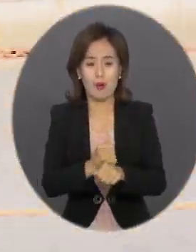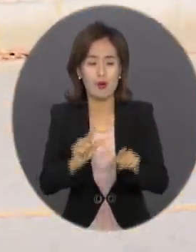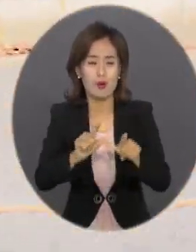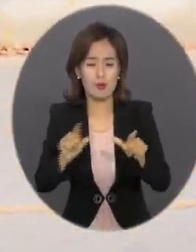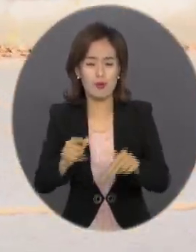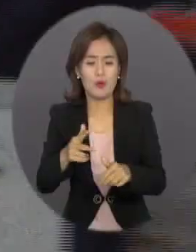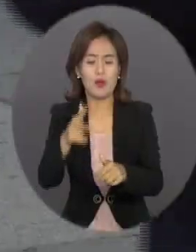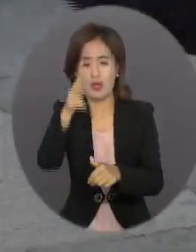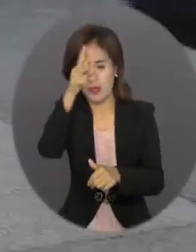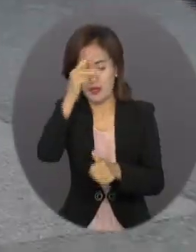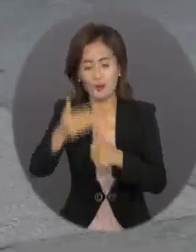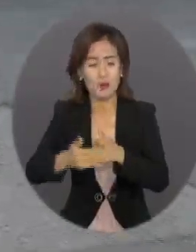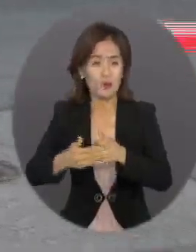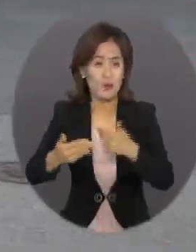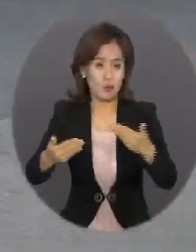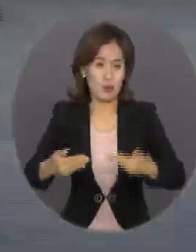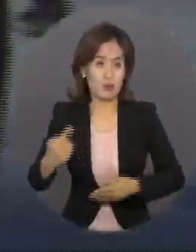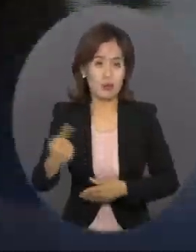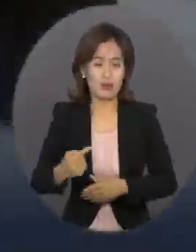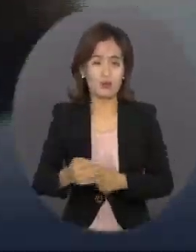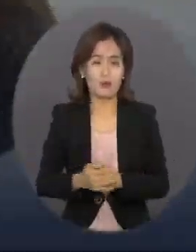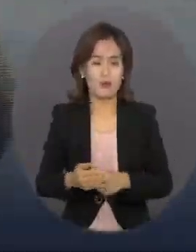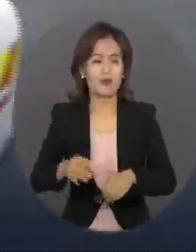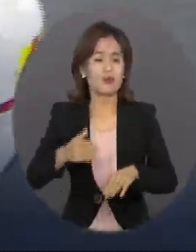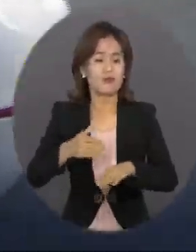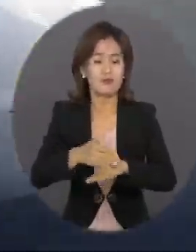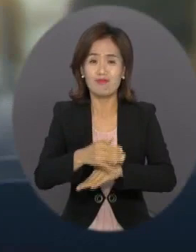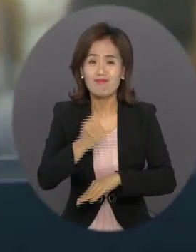일부는 경찰의 도움을 받았습니다.